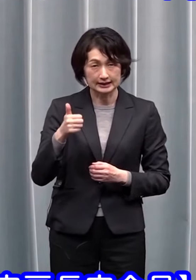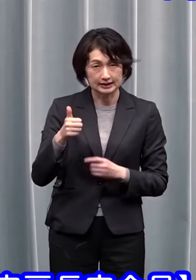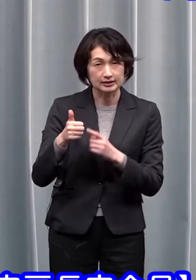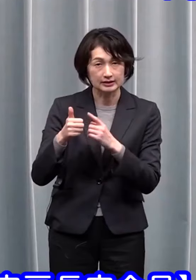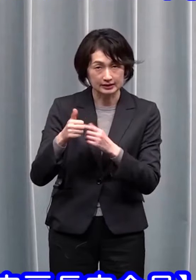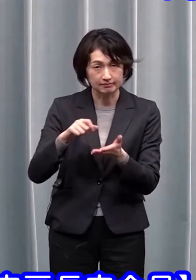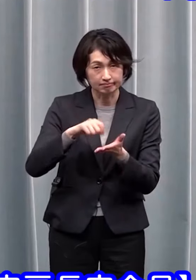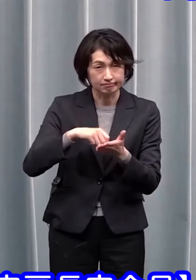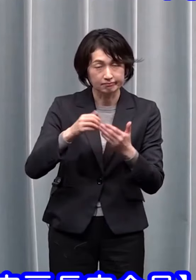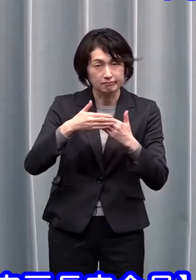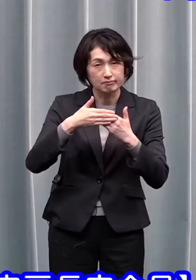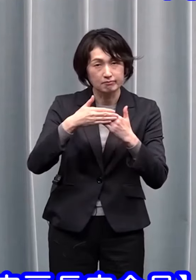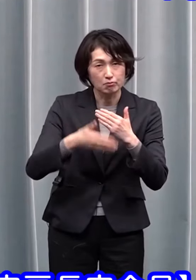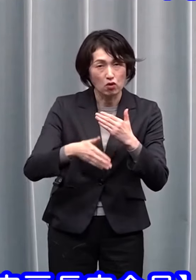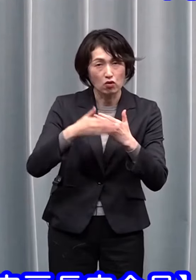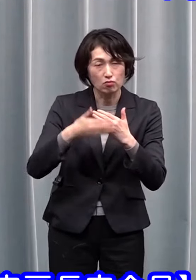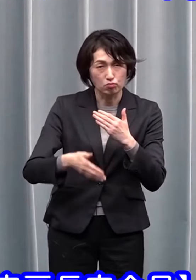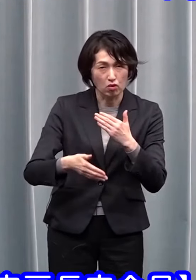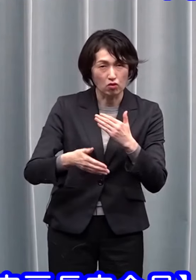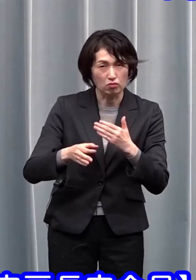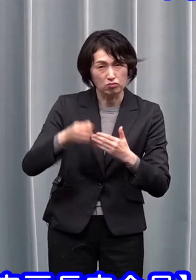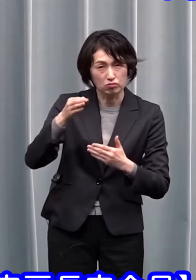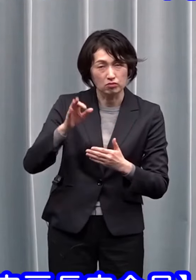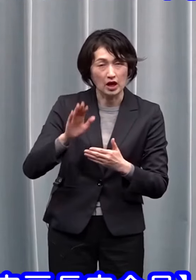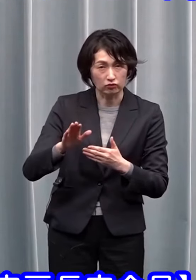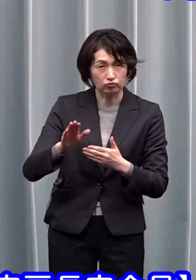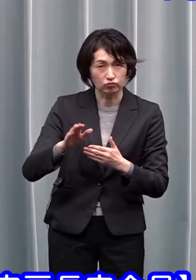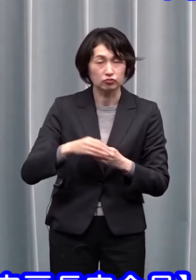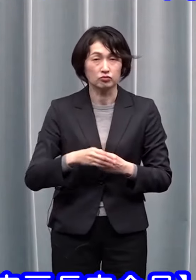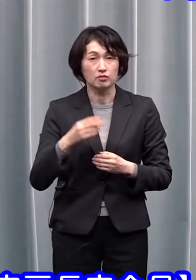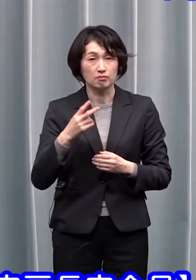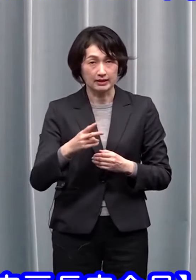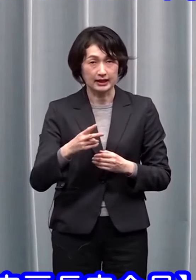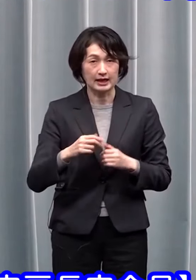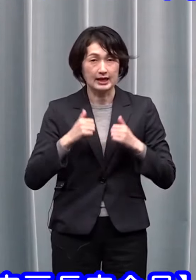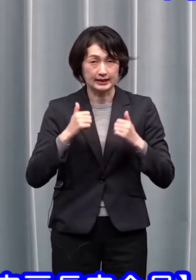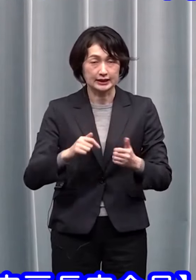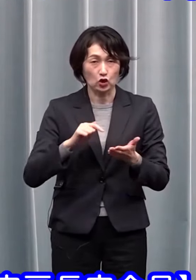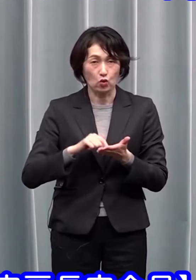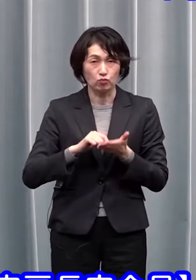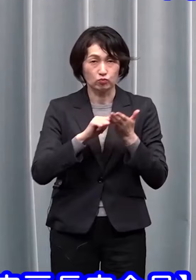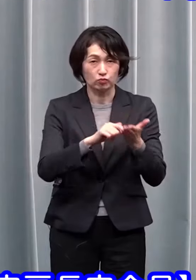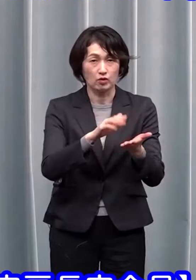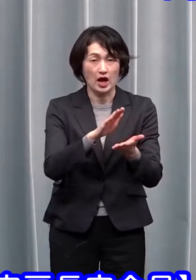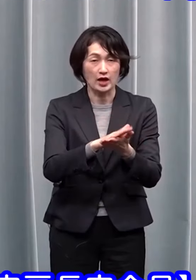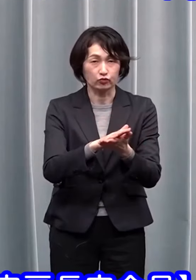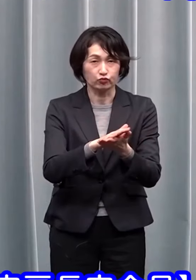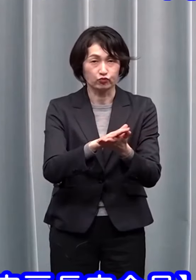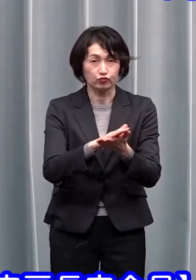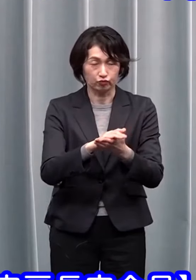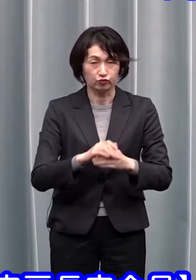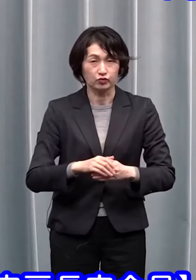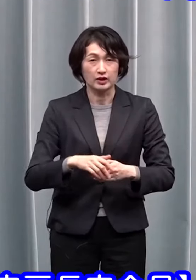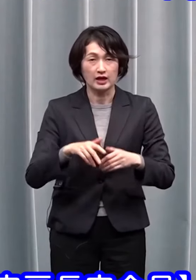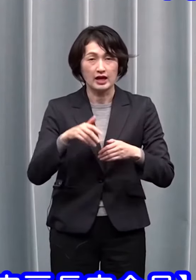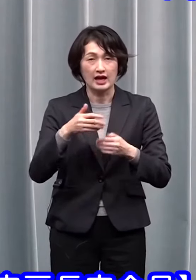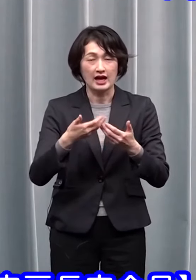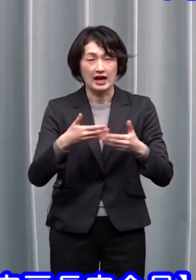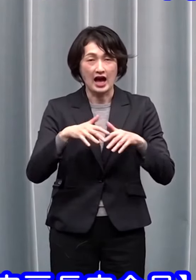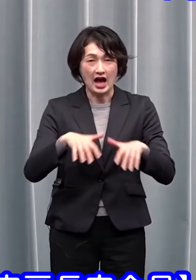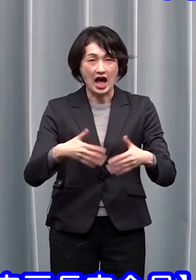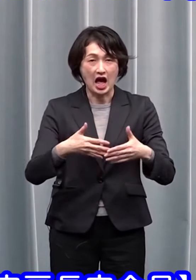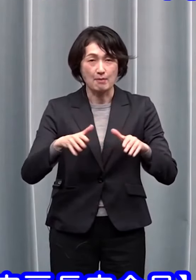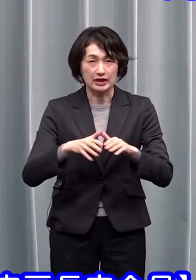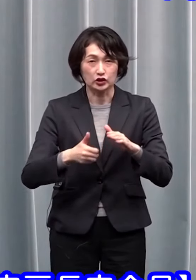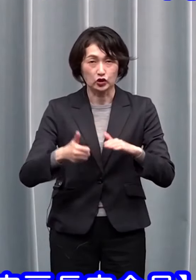。秘書が起訴された、そして強制捜査を受けた二階派の、派閥の長だったという、まあ、重い責任があったと思います